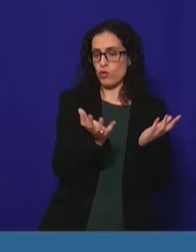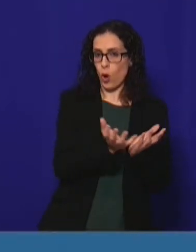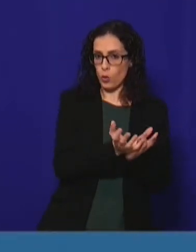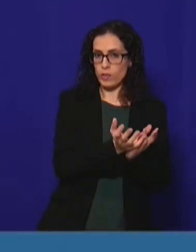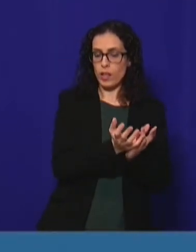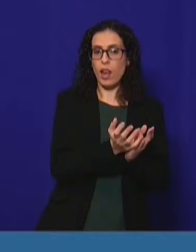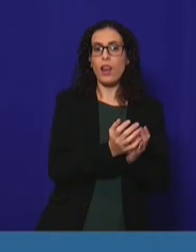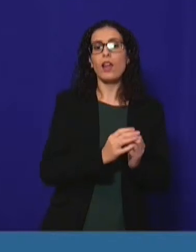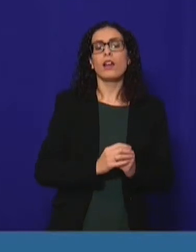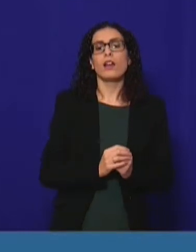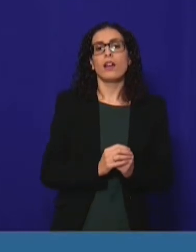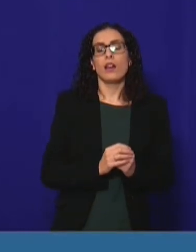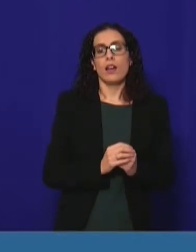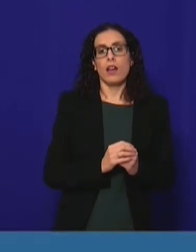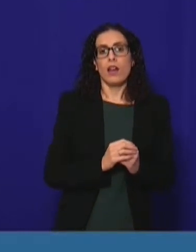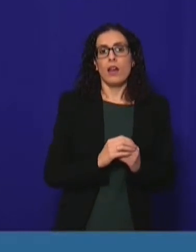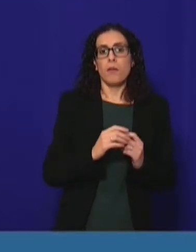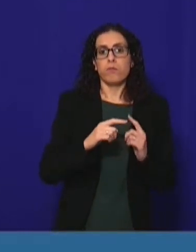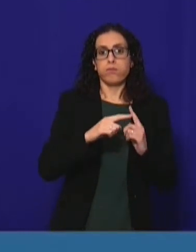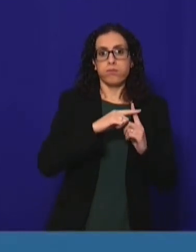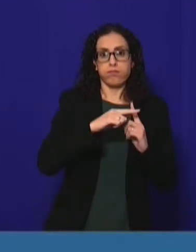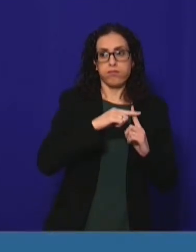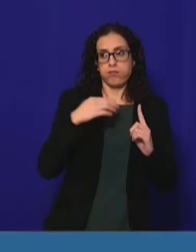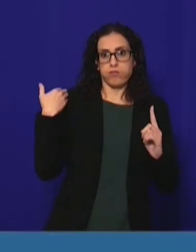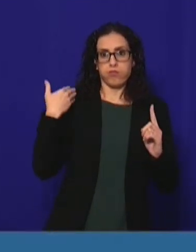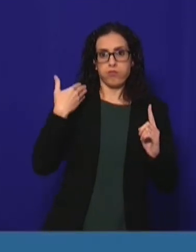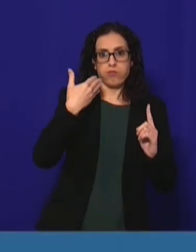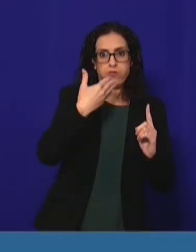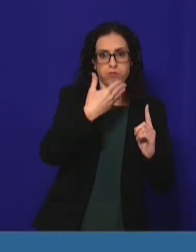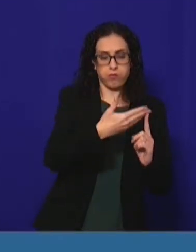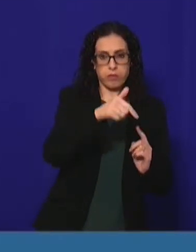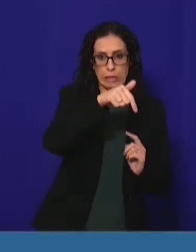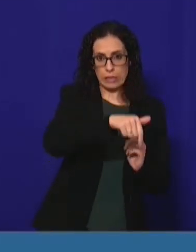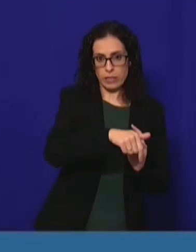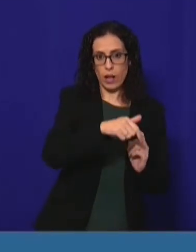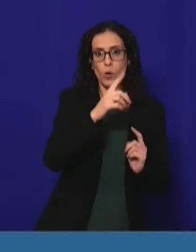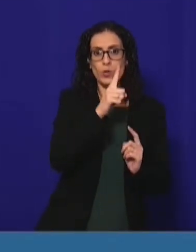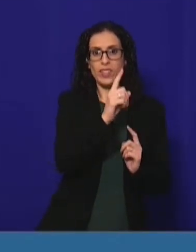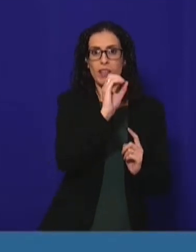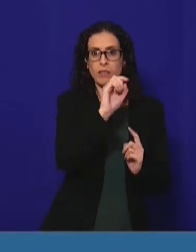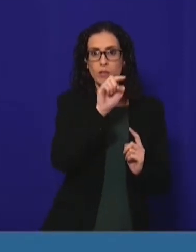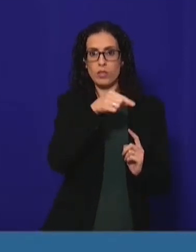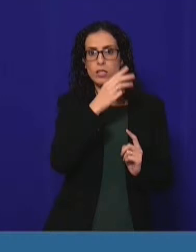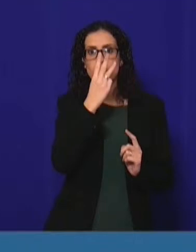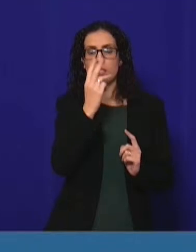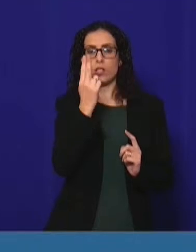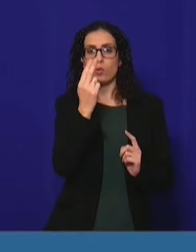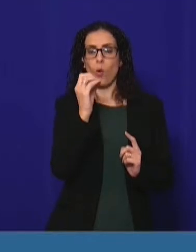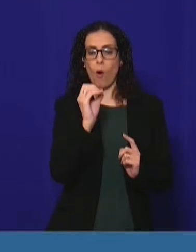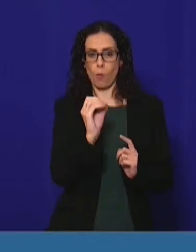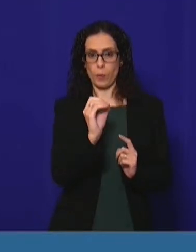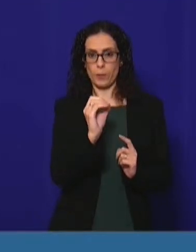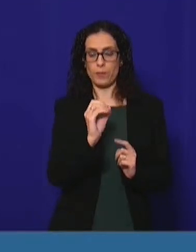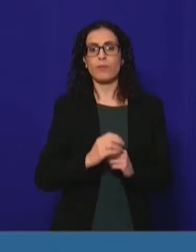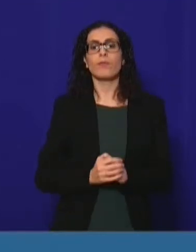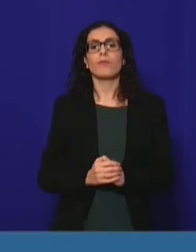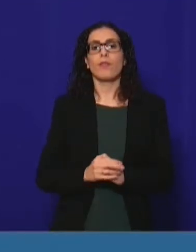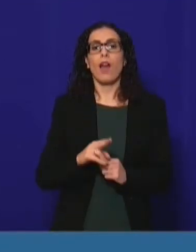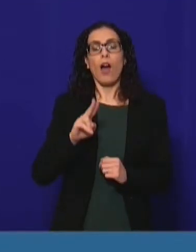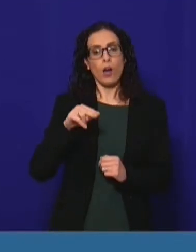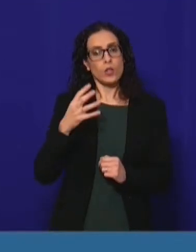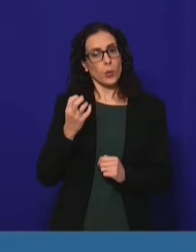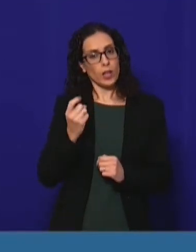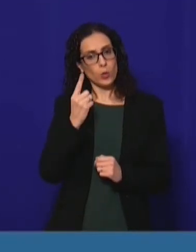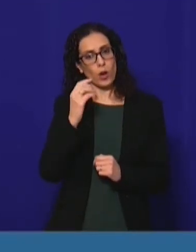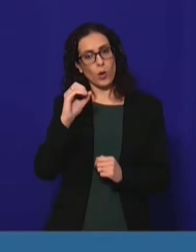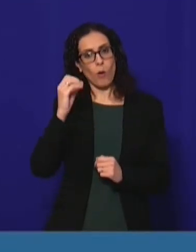of persons who have been positive since the start of the pandemic is 10,320. We also had